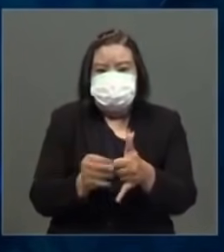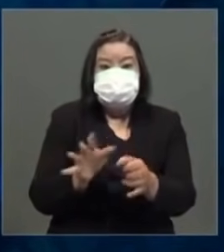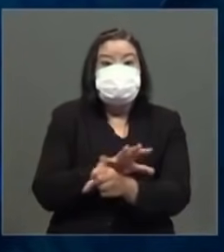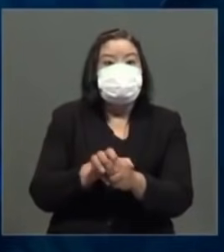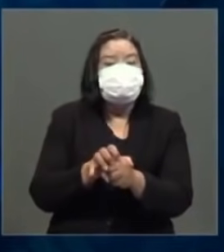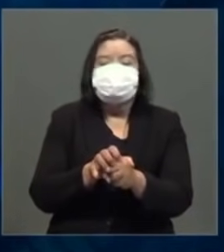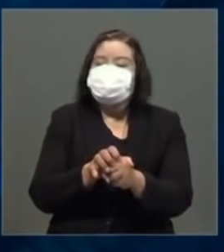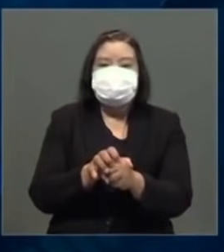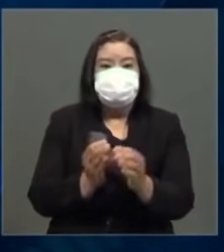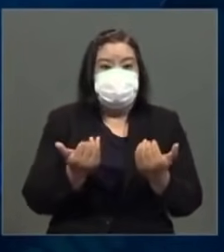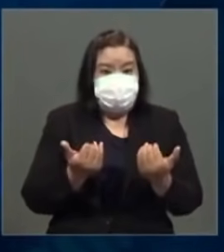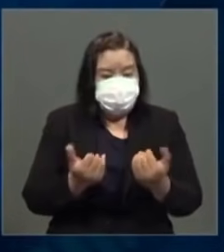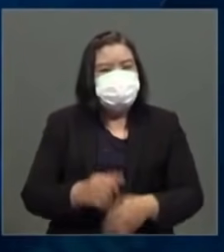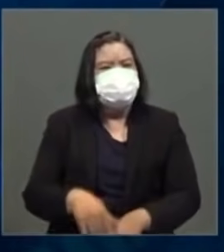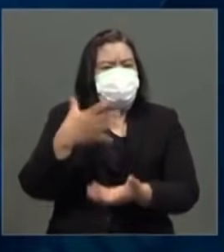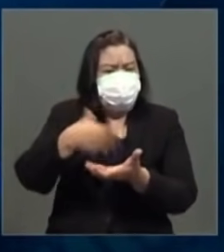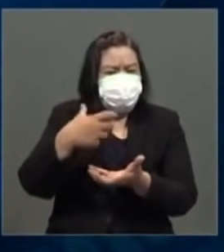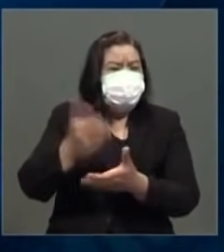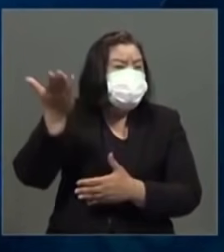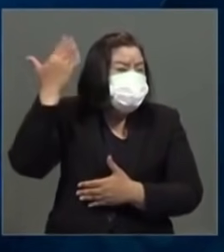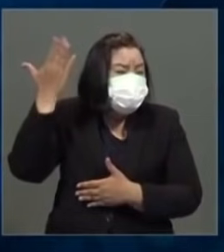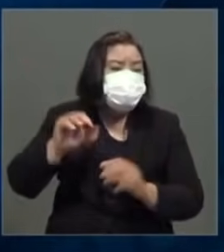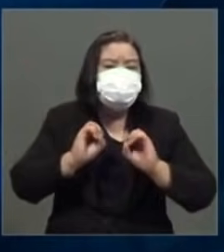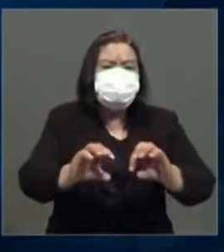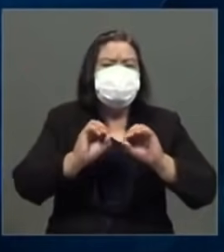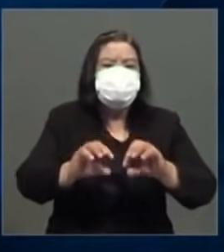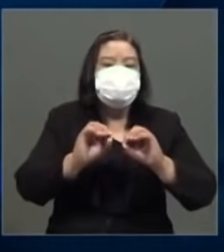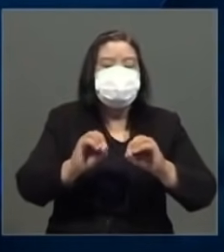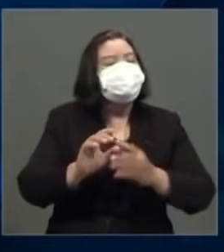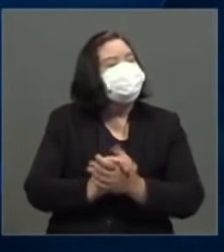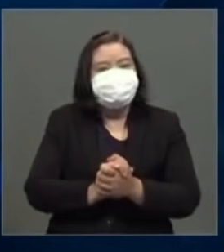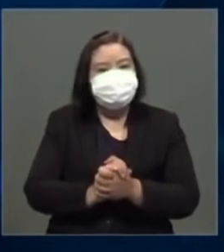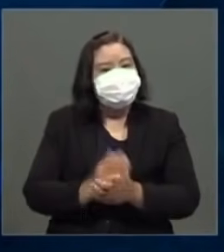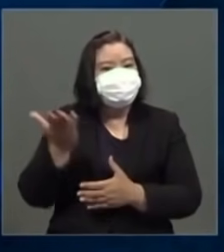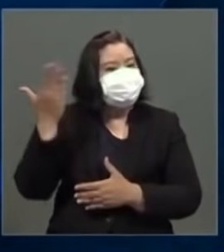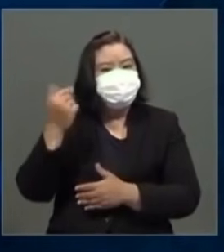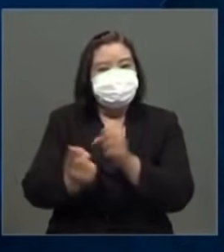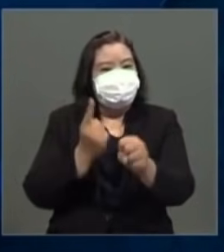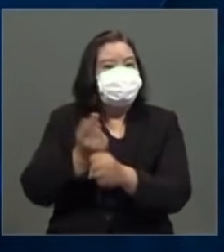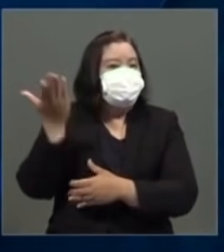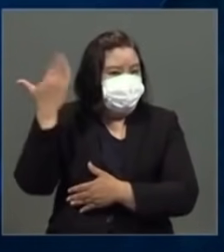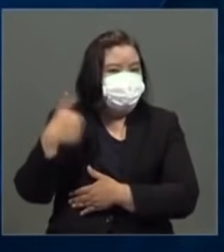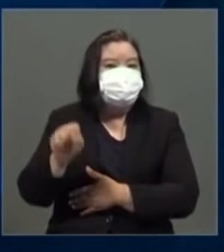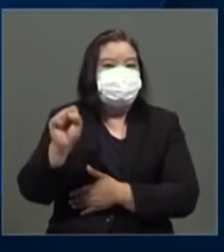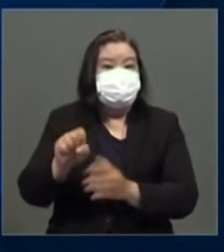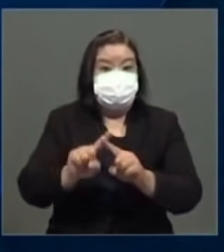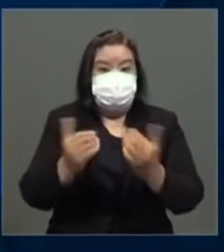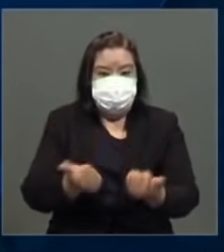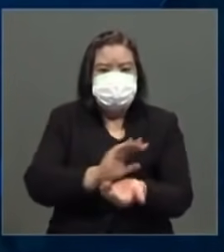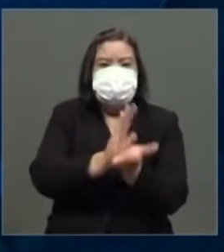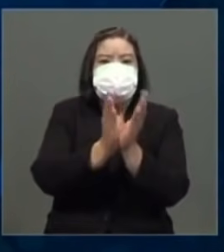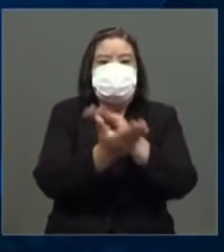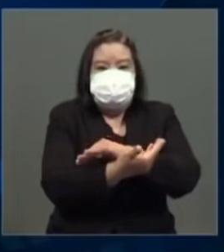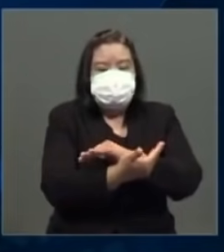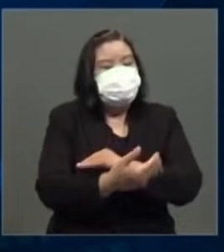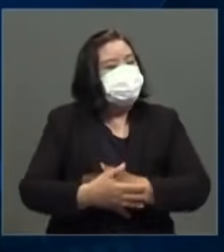ครับทฤษฎีทั้งหลายเนี่ยก็เป็นของปีที่แล้ว การปรับใช้ในปัจจุบันนี้ก็ยิ่งท